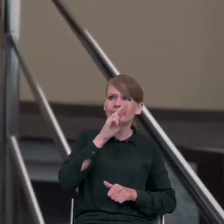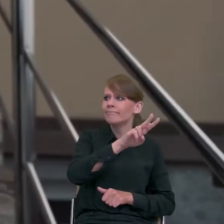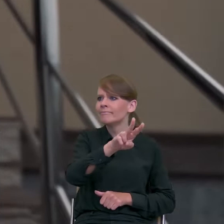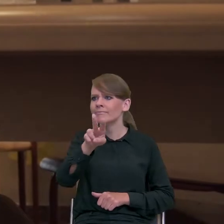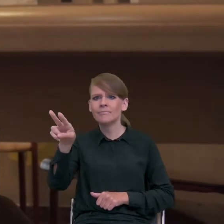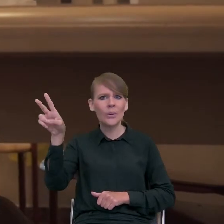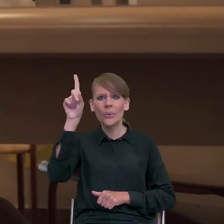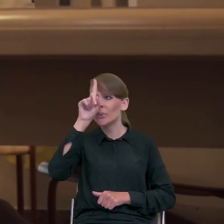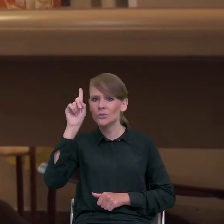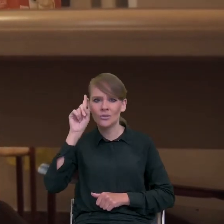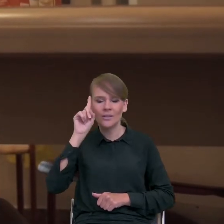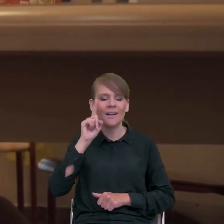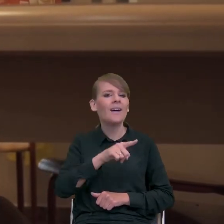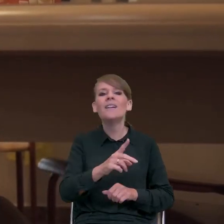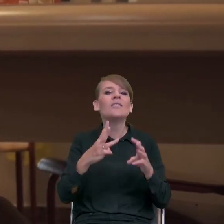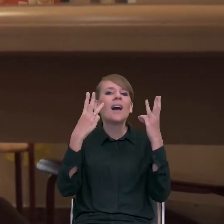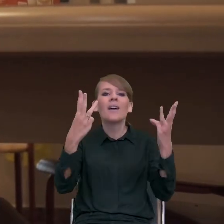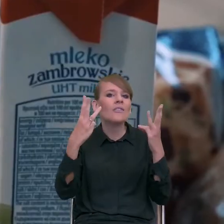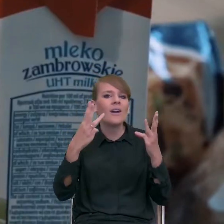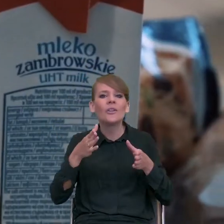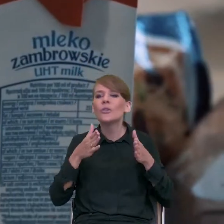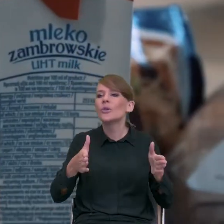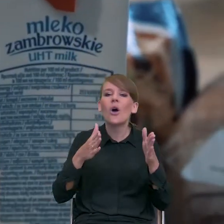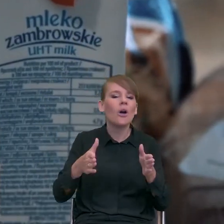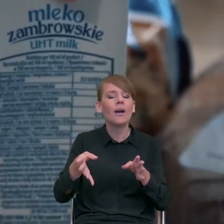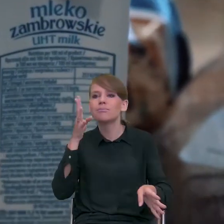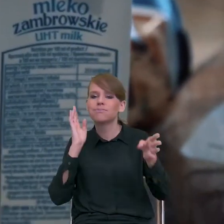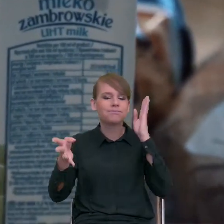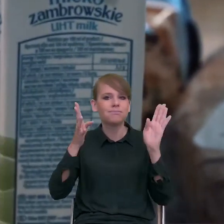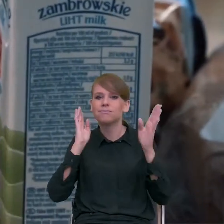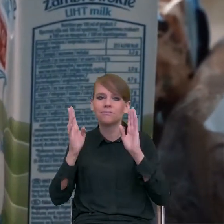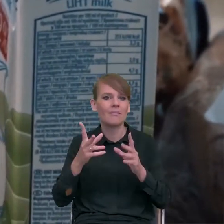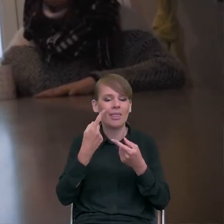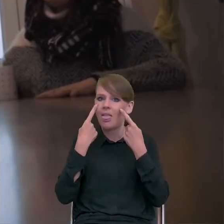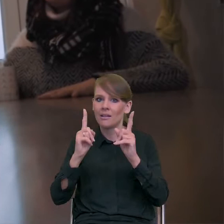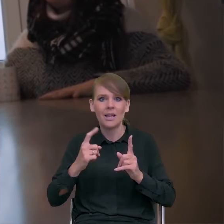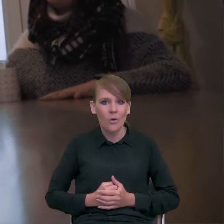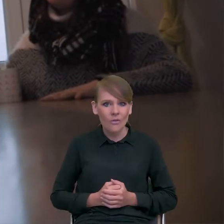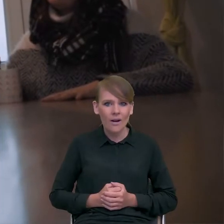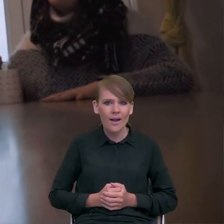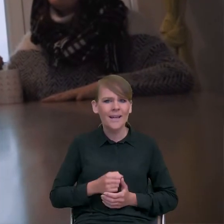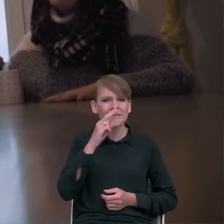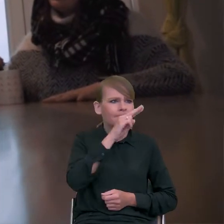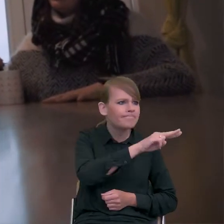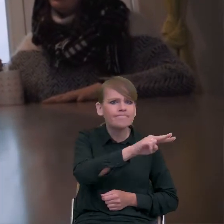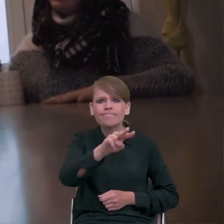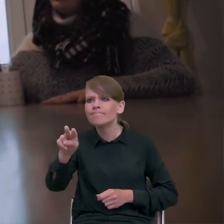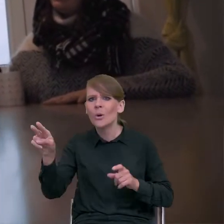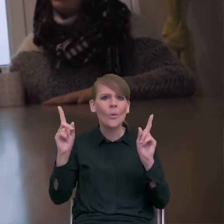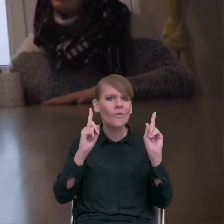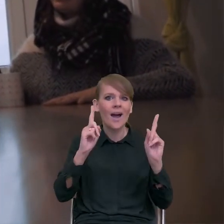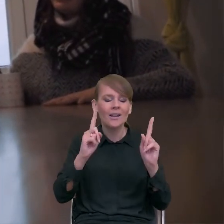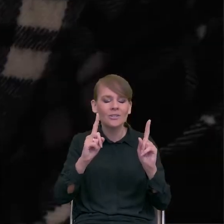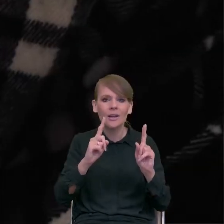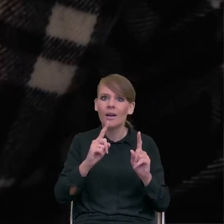ciebie? To, co najważniejsze, mijamy na drodze, nie zwracając na to uwagi. Uważne spojrzenie na otoczenie, pozwoli Ci